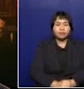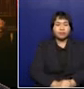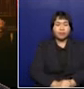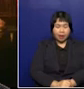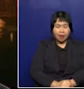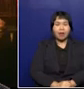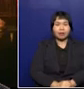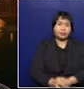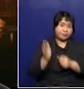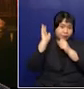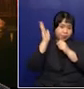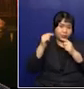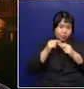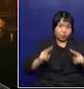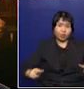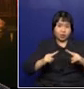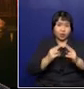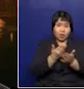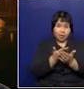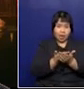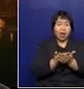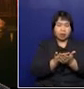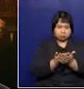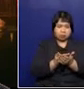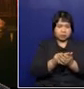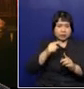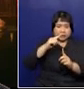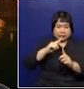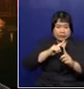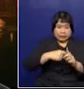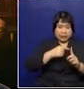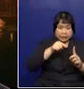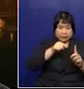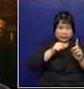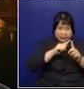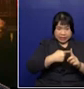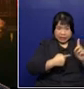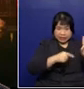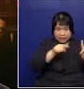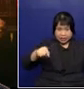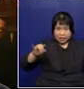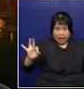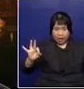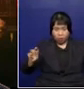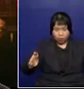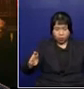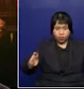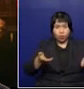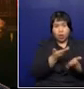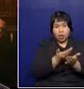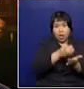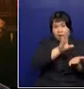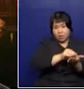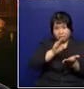มีการแถลงโดยกระทรวงการคลังครับ9เดือนที่ผ่านมาปรากฏว่าเก็บงบประมาณเก็บ